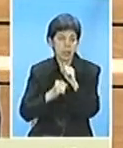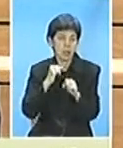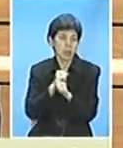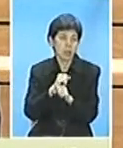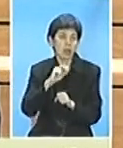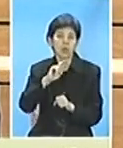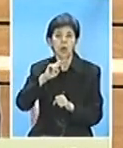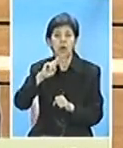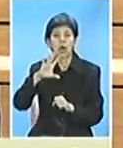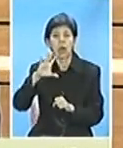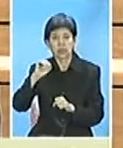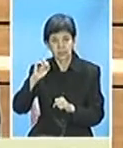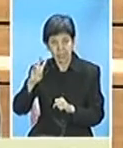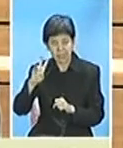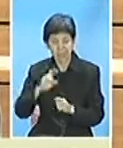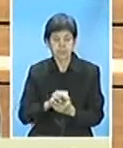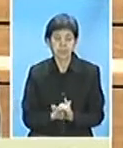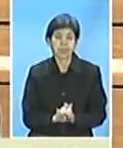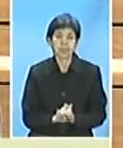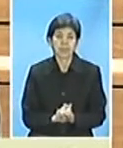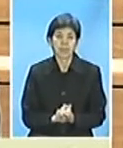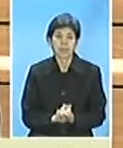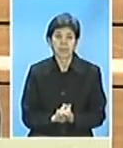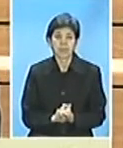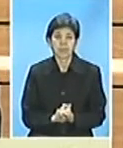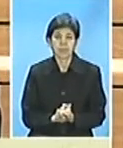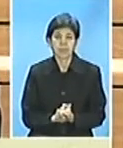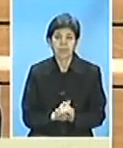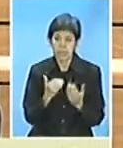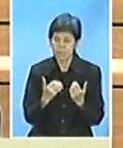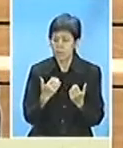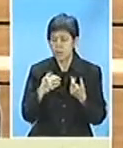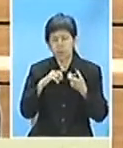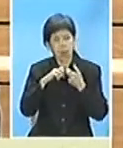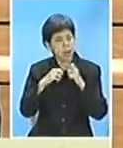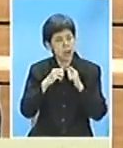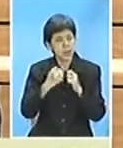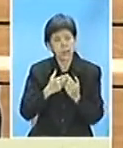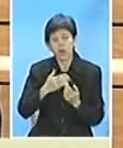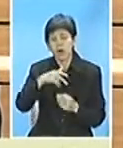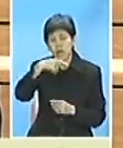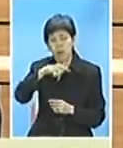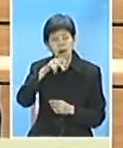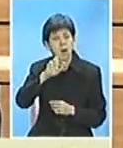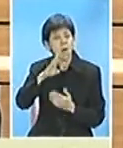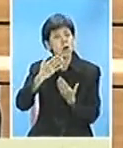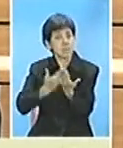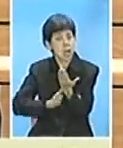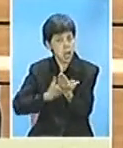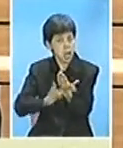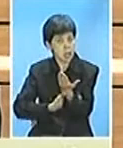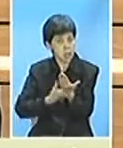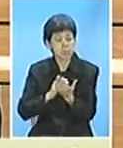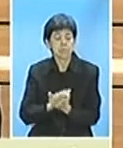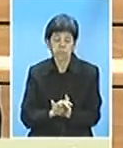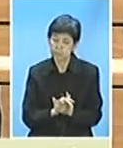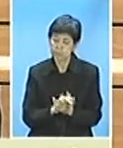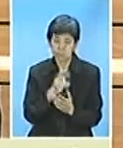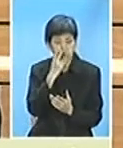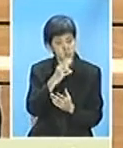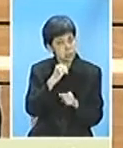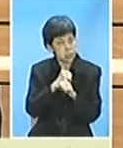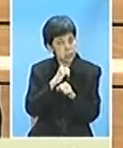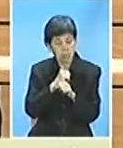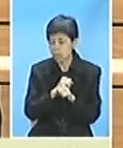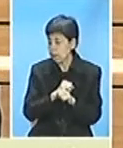ช2517เพราะเหตุว่าพระบัญญัติฉบับนี้ตั้งอยู่บนปรัชญ